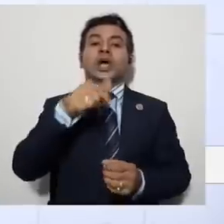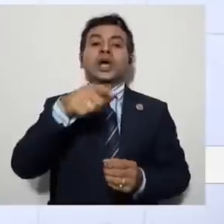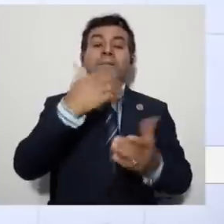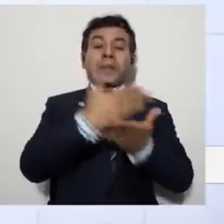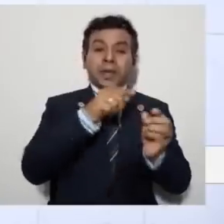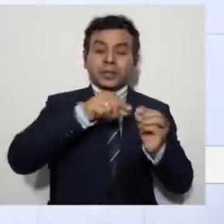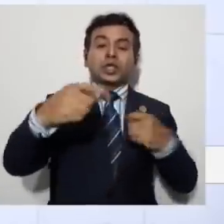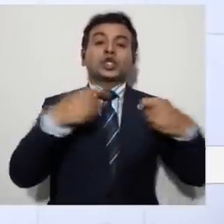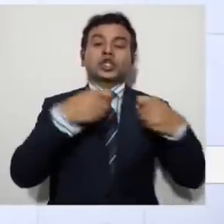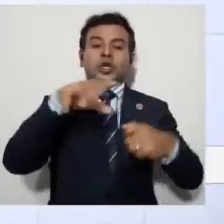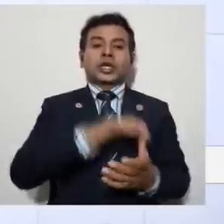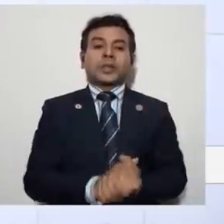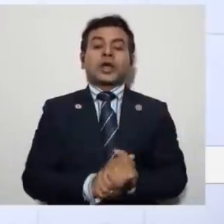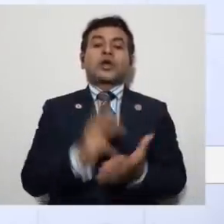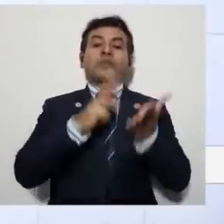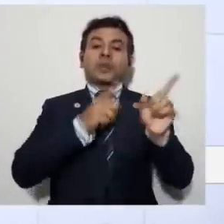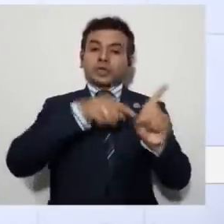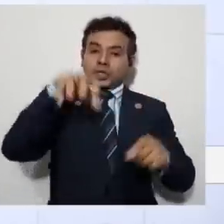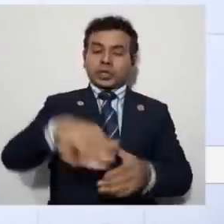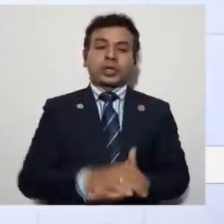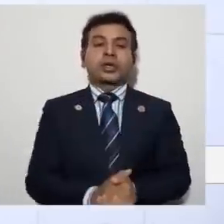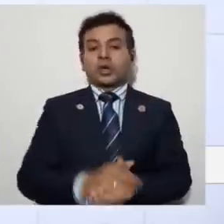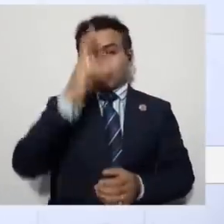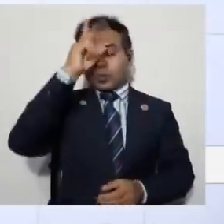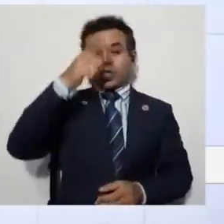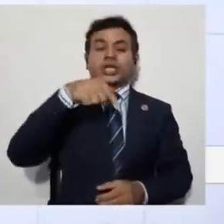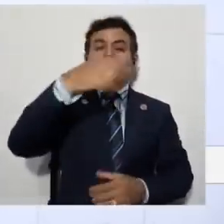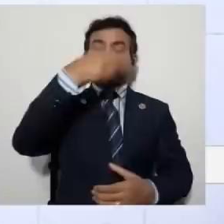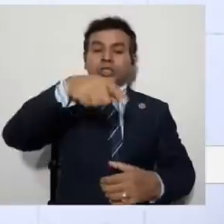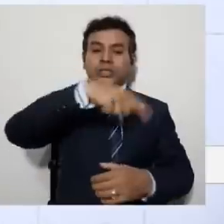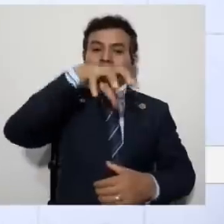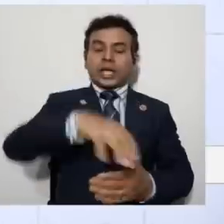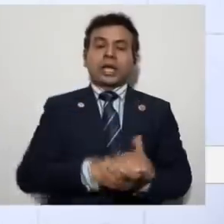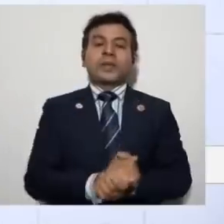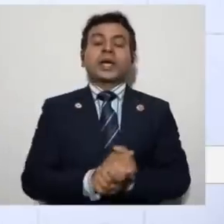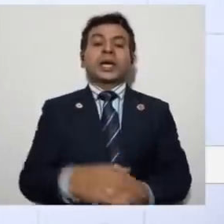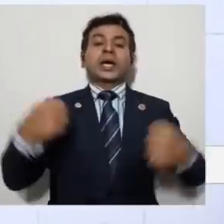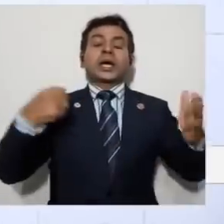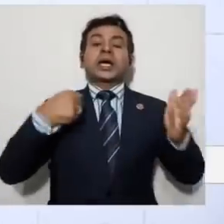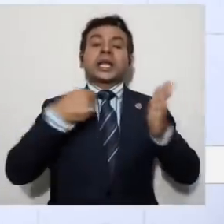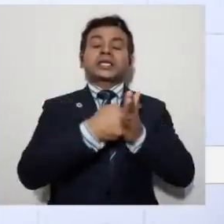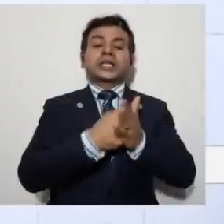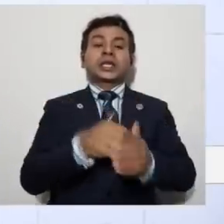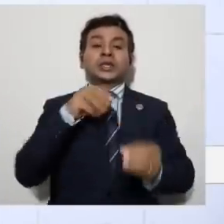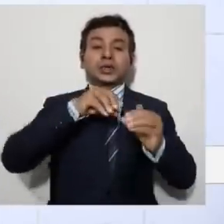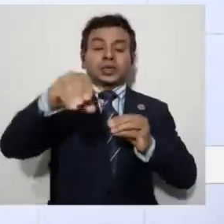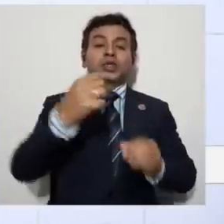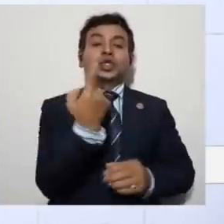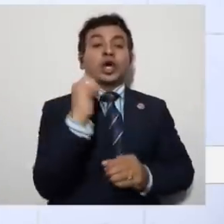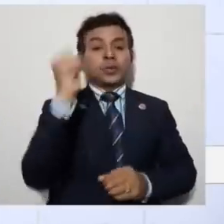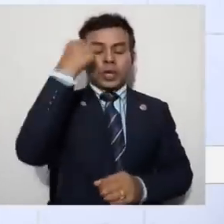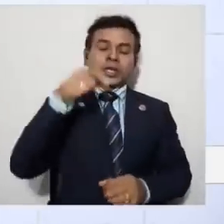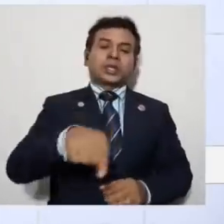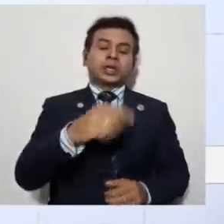রংপুরে পাওয়া গেছে রংপুর জেলায়, খুলনা ডিভিশনে যশোর জেলা এবং ময়মনসিংহে ময়মনসিংহ জেলা, বরিশালে বরিশাল জেলা